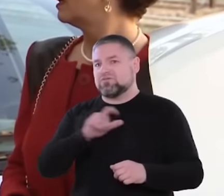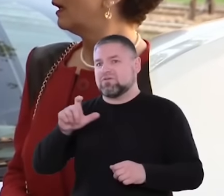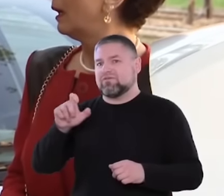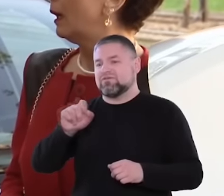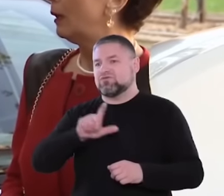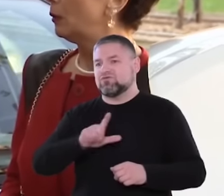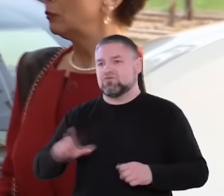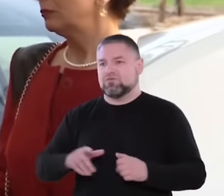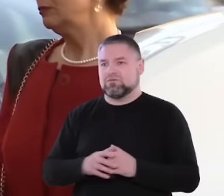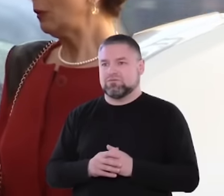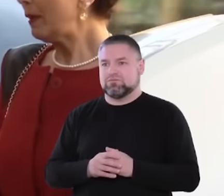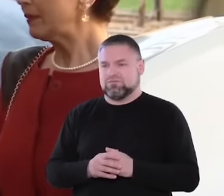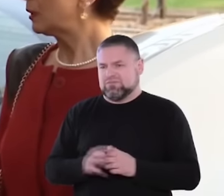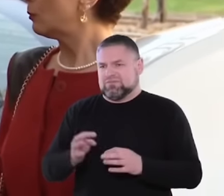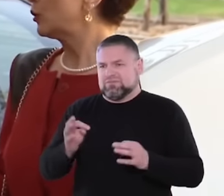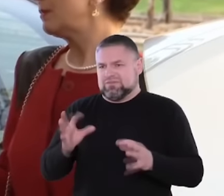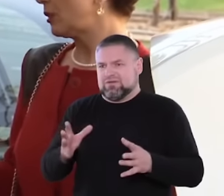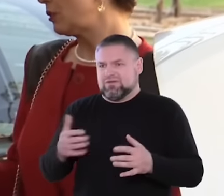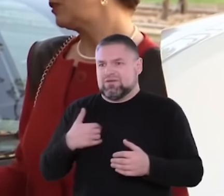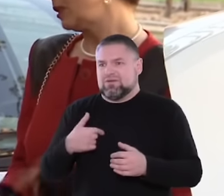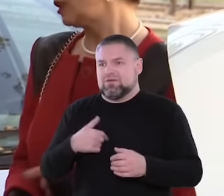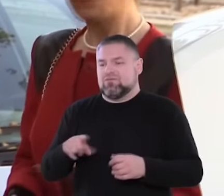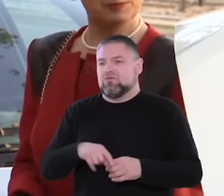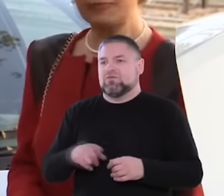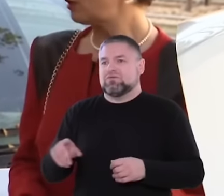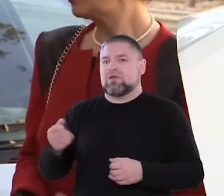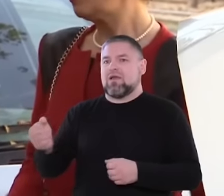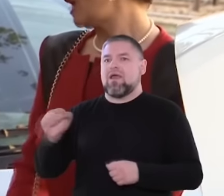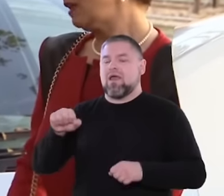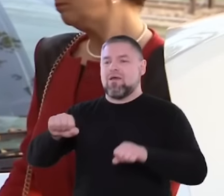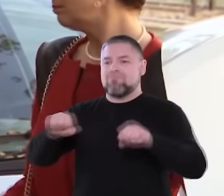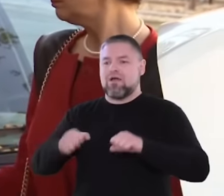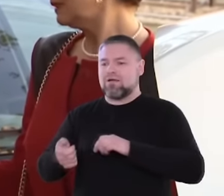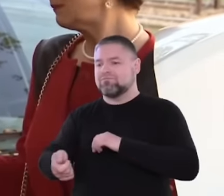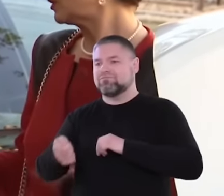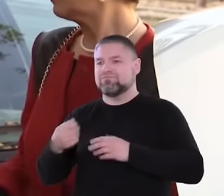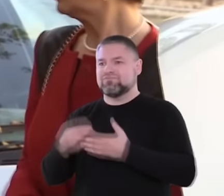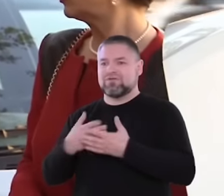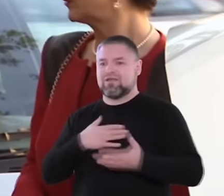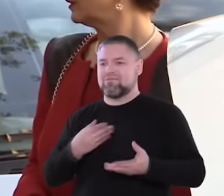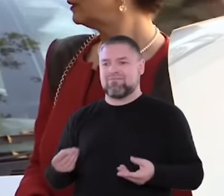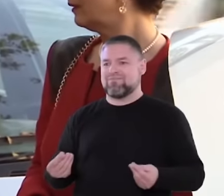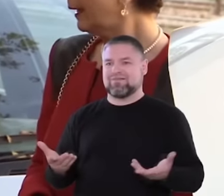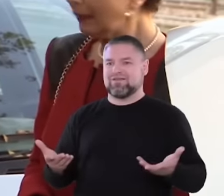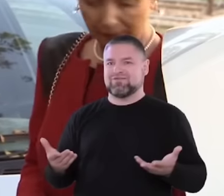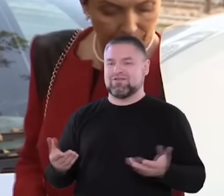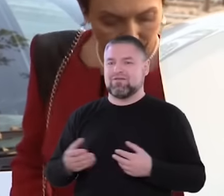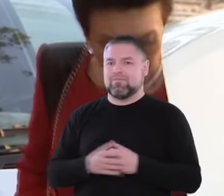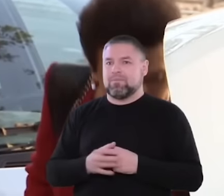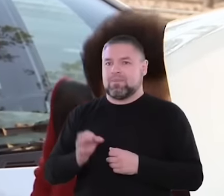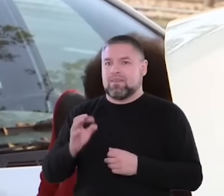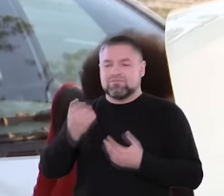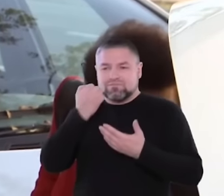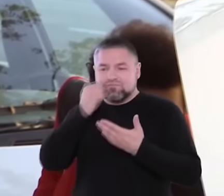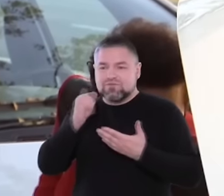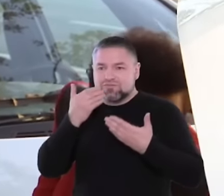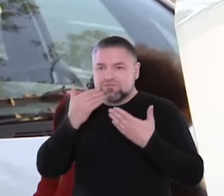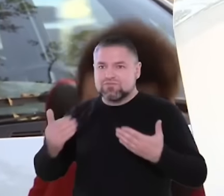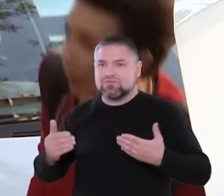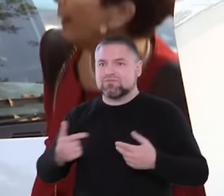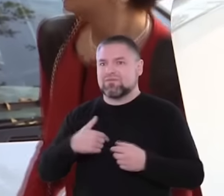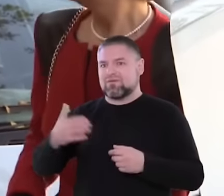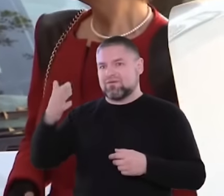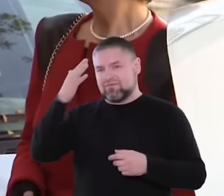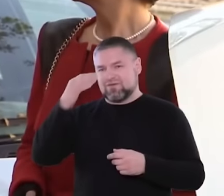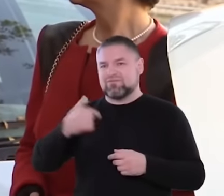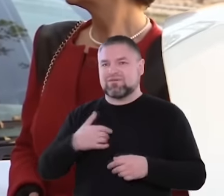200 zł? No pewnie, tylko musimy zatrzymać się gdzieś przy bankomacie, bo ja nie mam przy sobie gotówki. Okej. Dzięki ci bardzo.